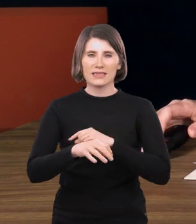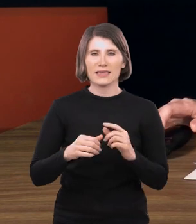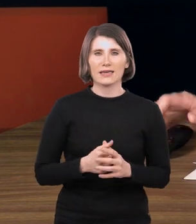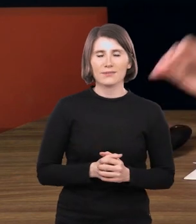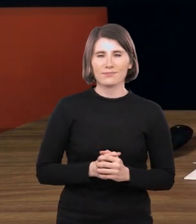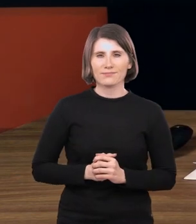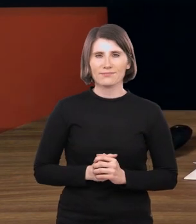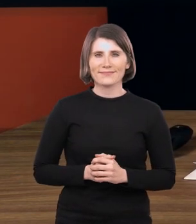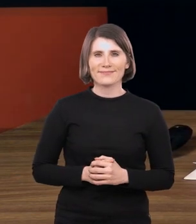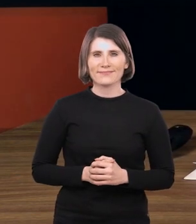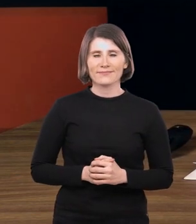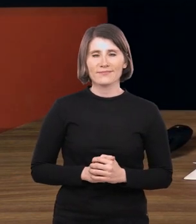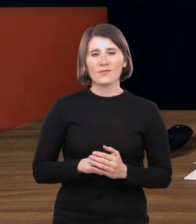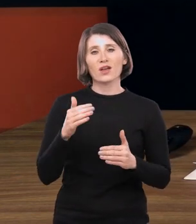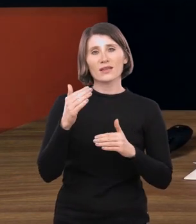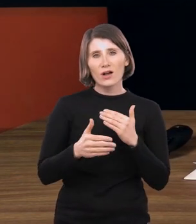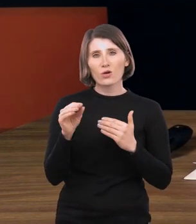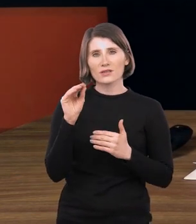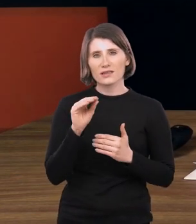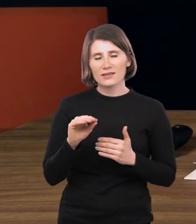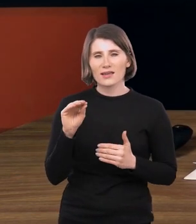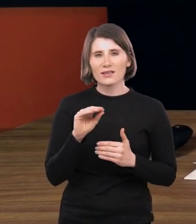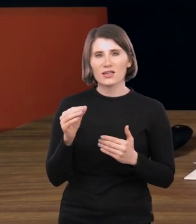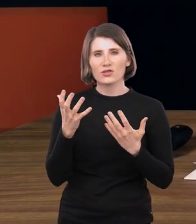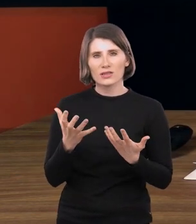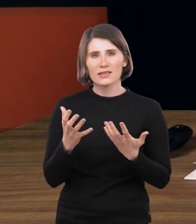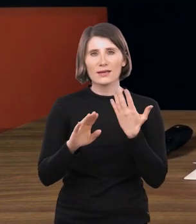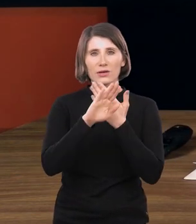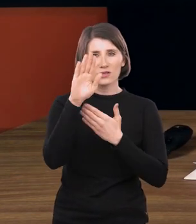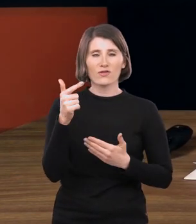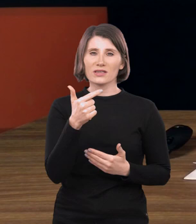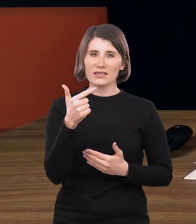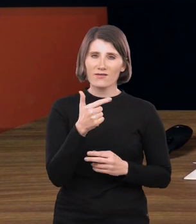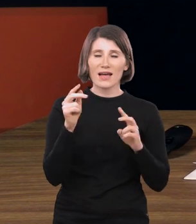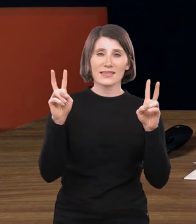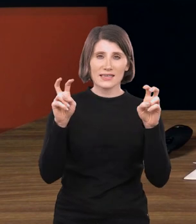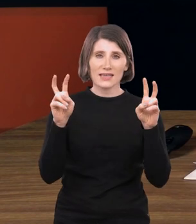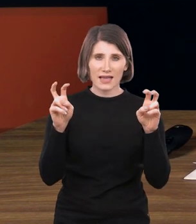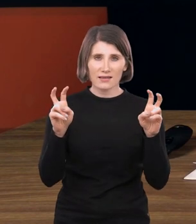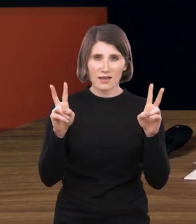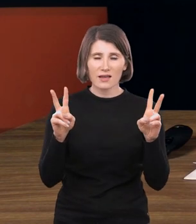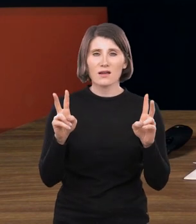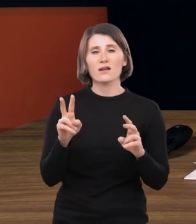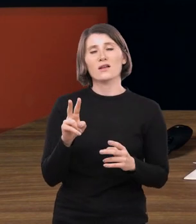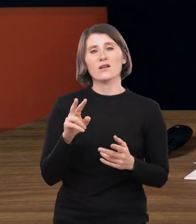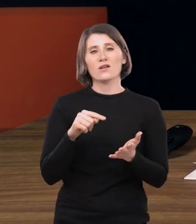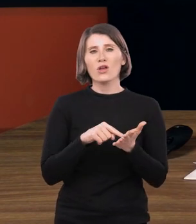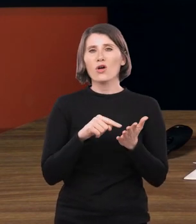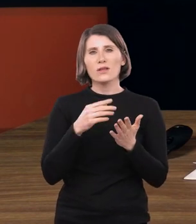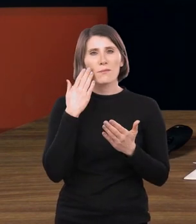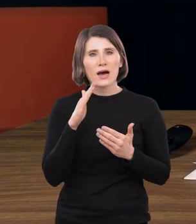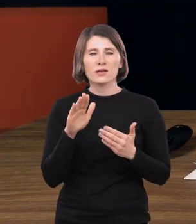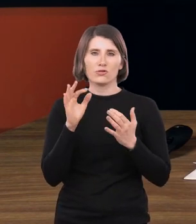Na koniec chciałabym też zaprezentować dwa takie cytaty, które też bardzo dobrze obrazują,